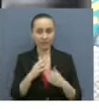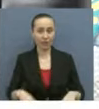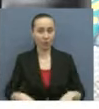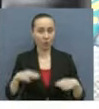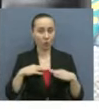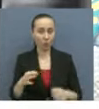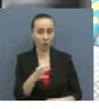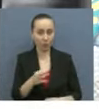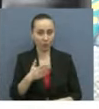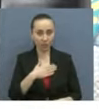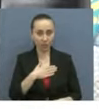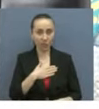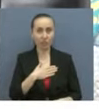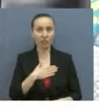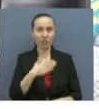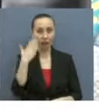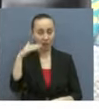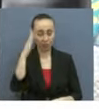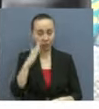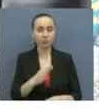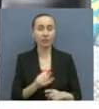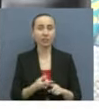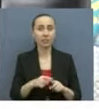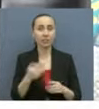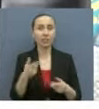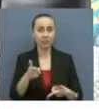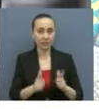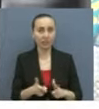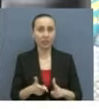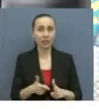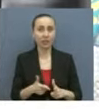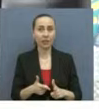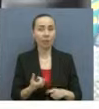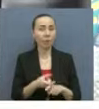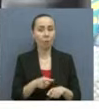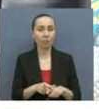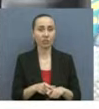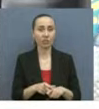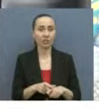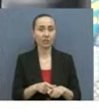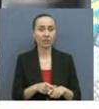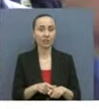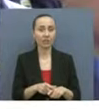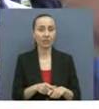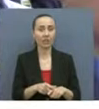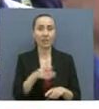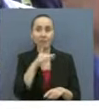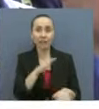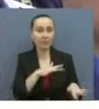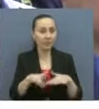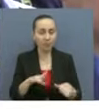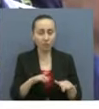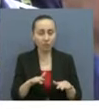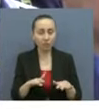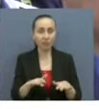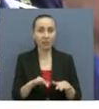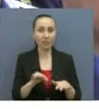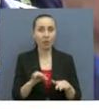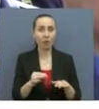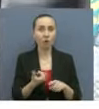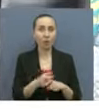области Акмолинской. Сейчас действительно, как вы сказали, очень динамичное время. Время очень